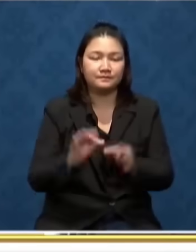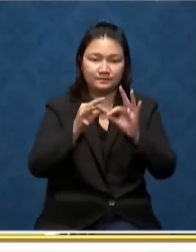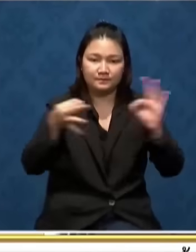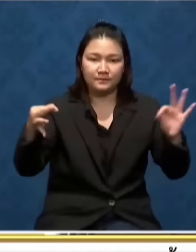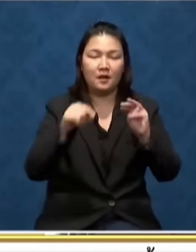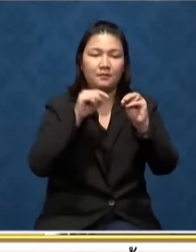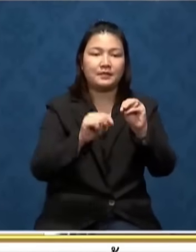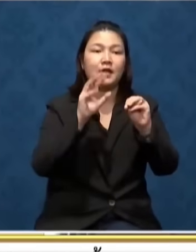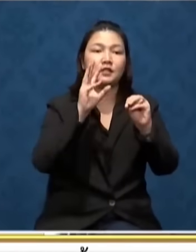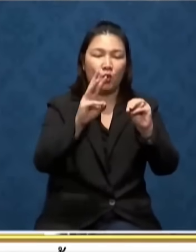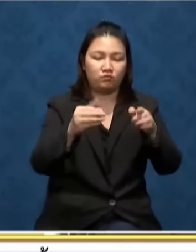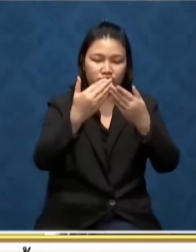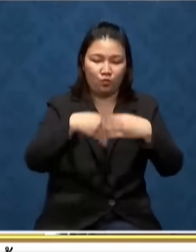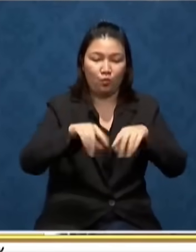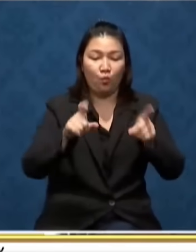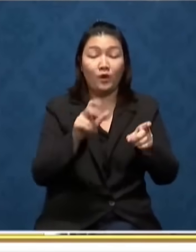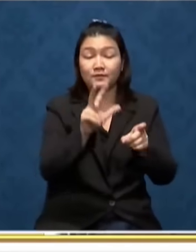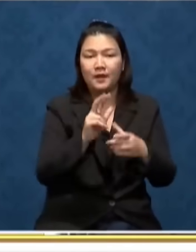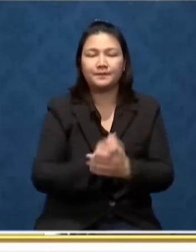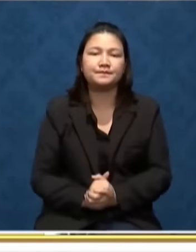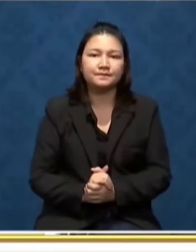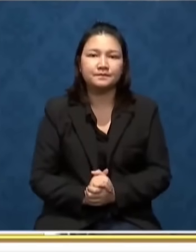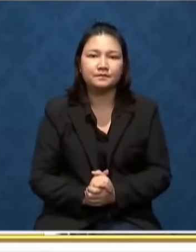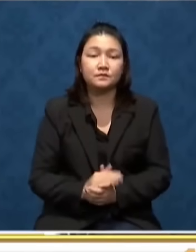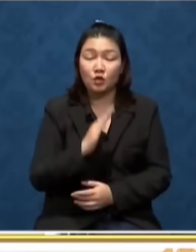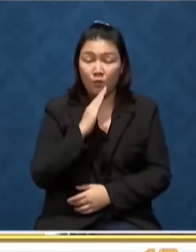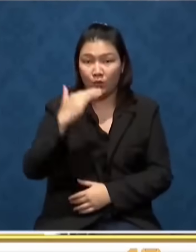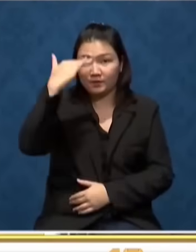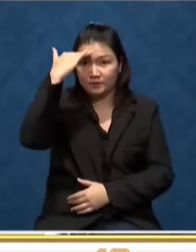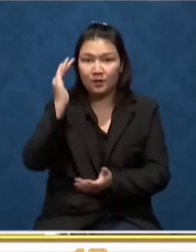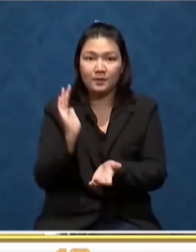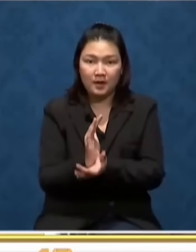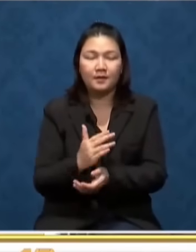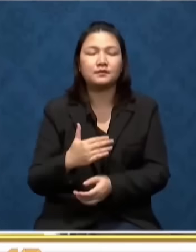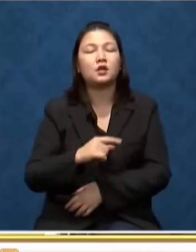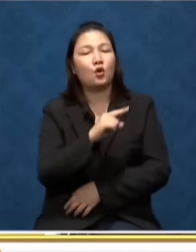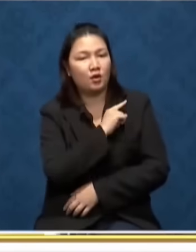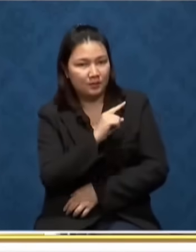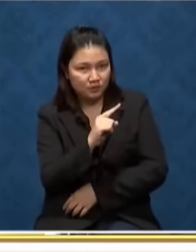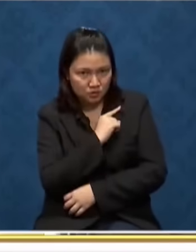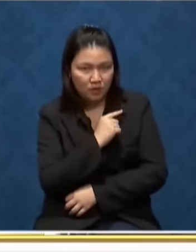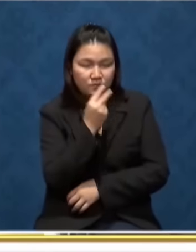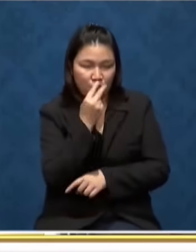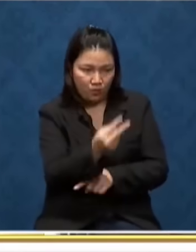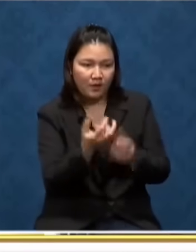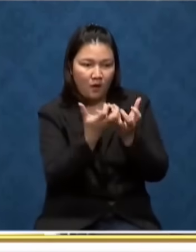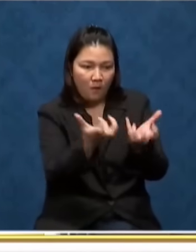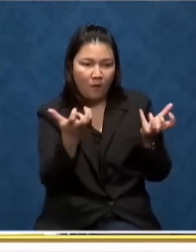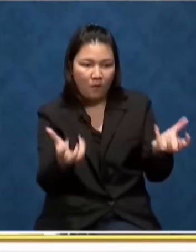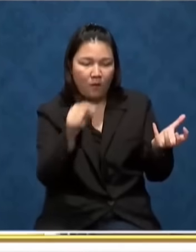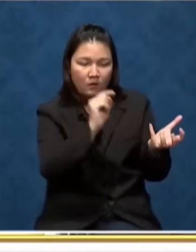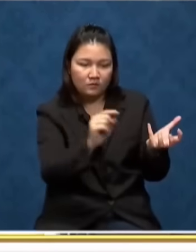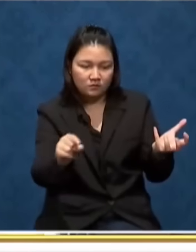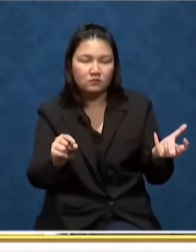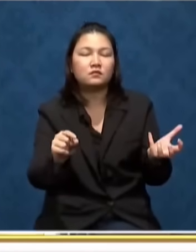ในมาตราที่ 6วรรค 3สำคัญตรงนี้เมื่อเจ้าพนักงานผู้มีอำนาจดำเนินคดีอาญาหากปรากฏพยานหลักฐานอันควรเชื่อได้ว่า